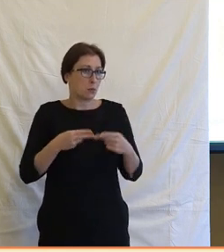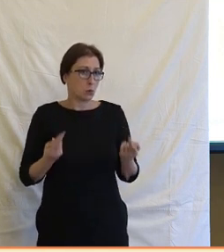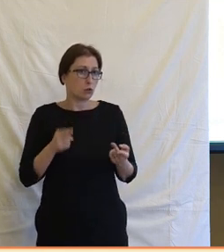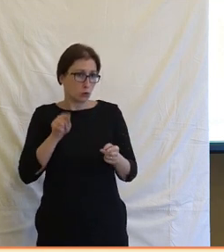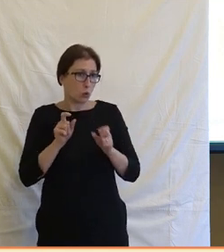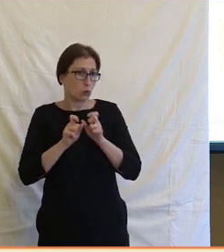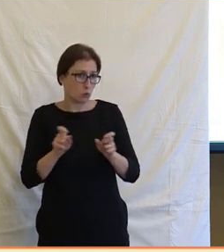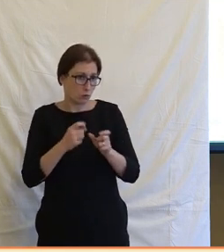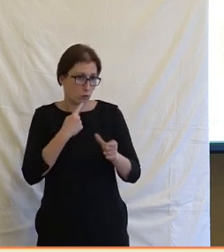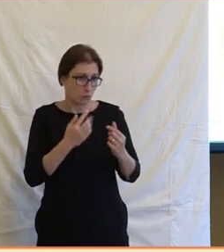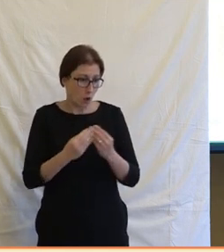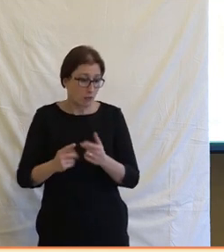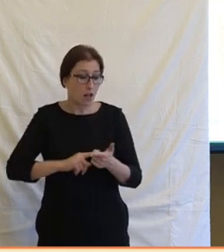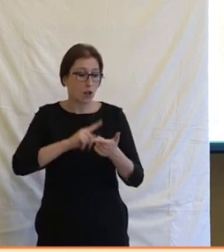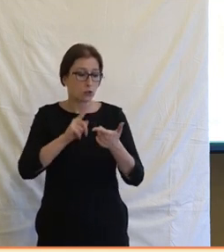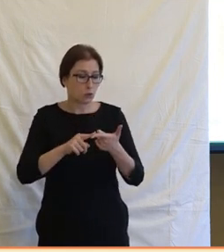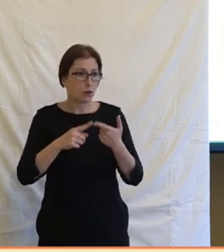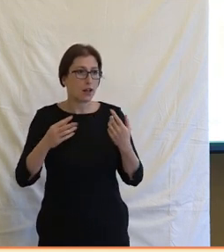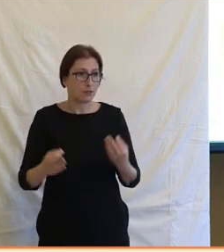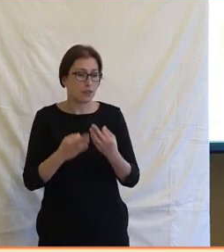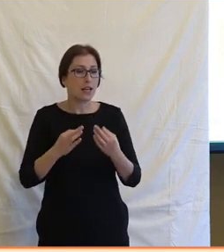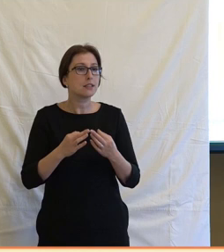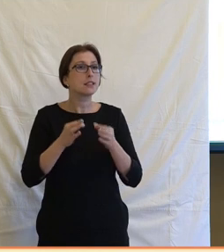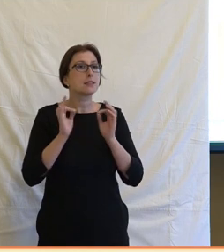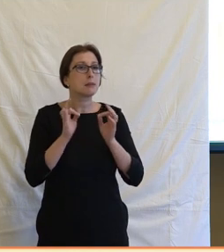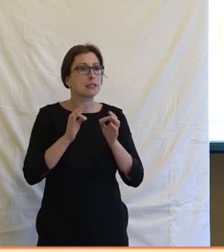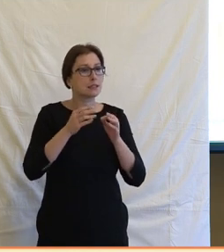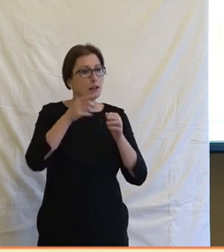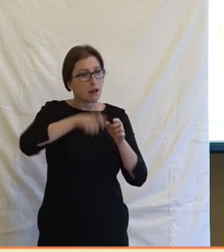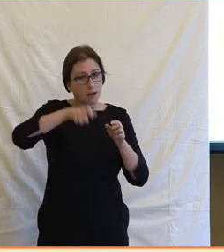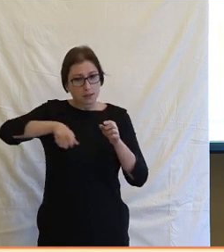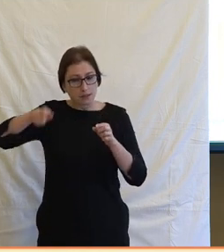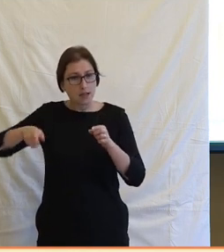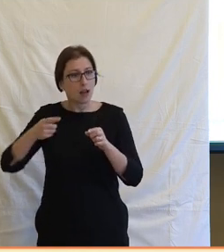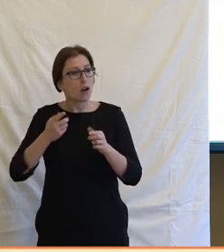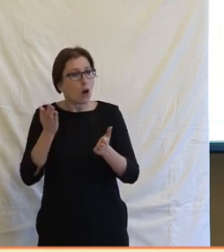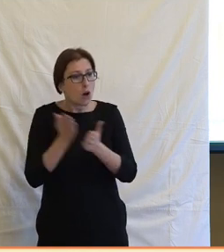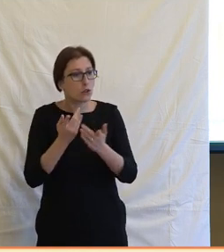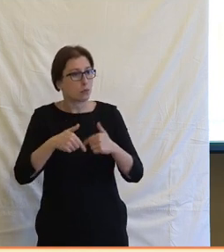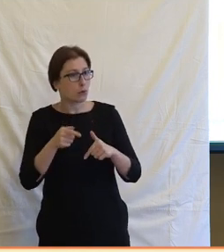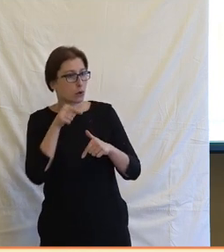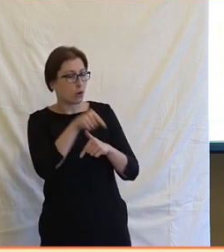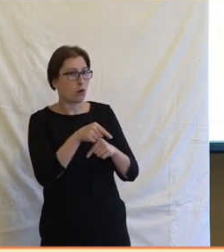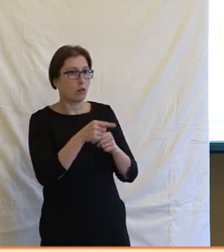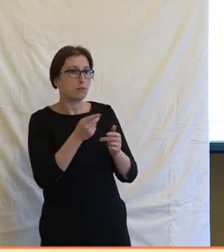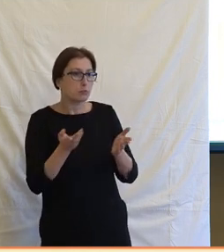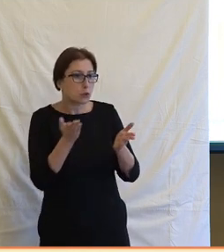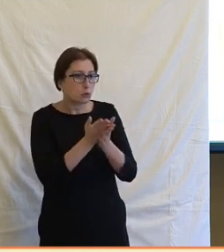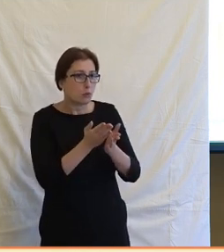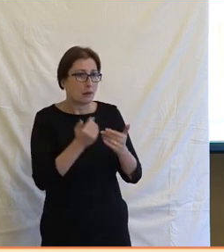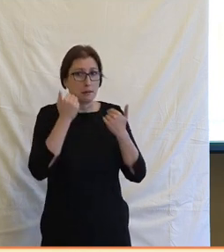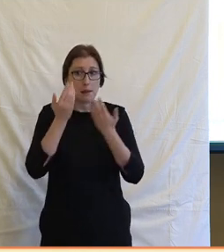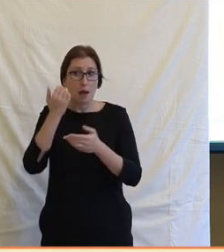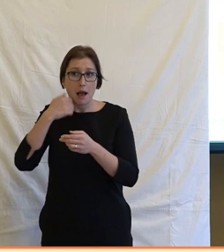druhá je nedostatek specialistů na speciální potřeby a přístupnost. Radku, tohle je asi otázka na vás, protože vy